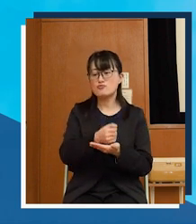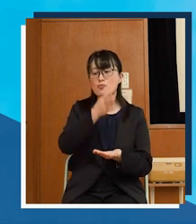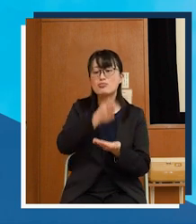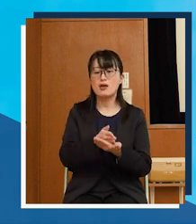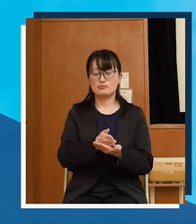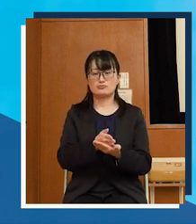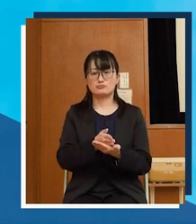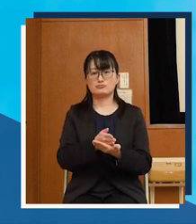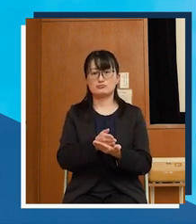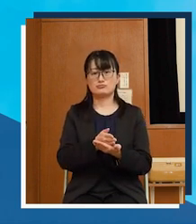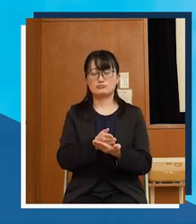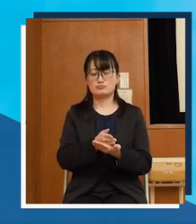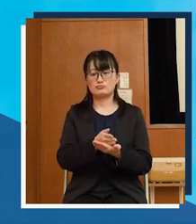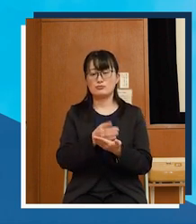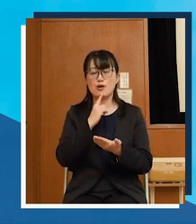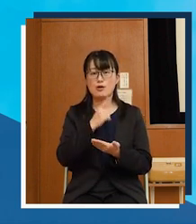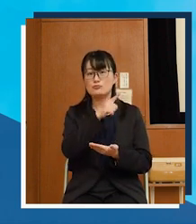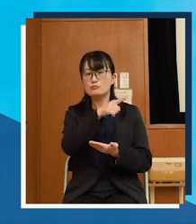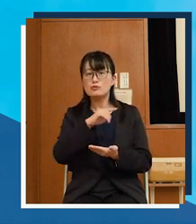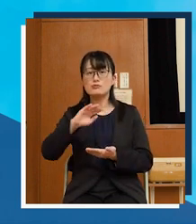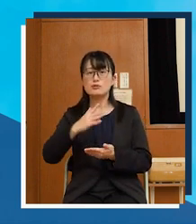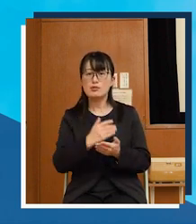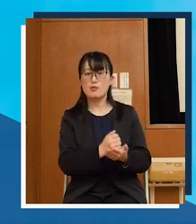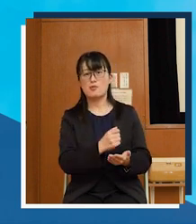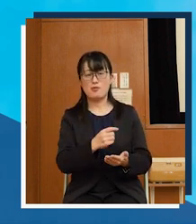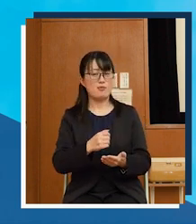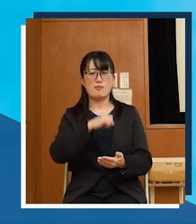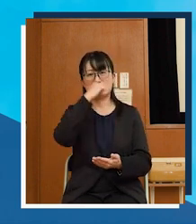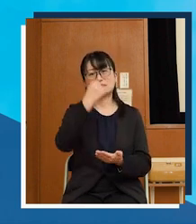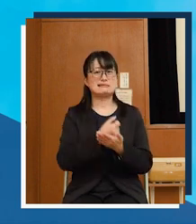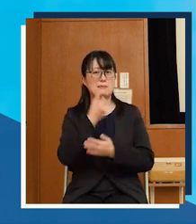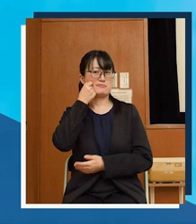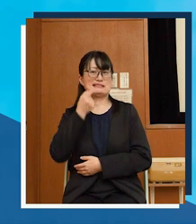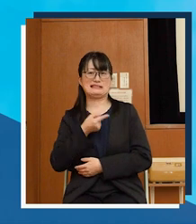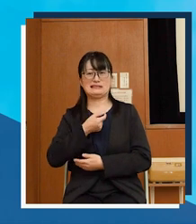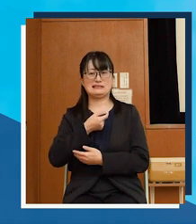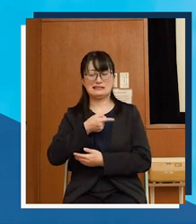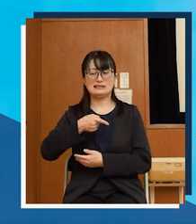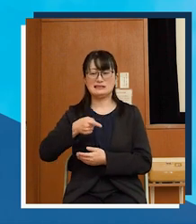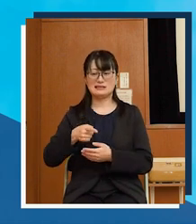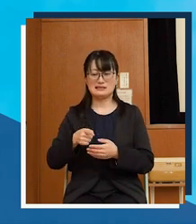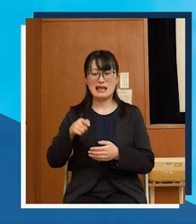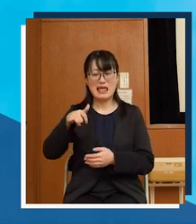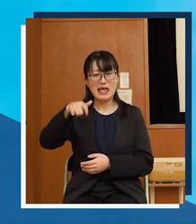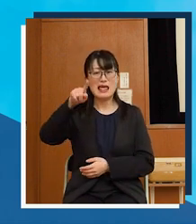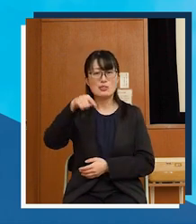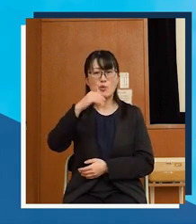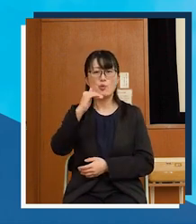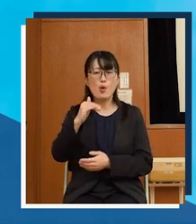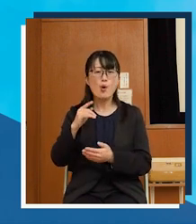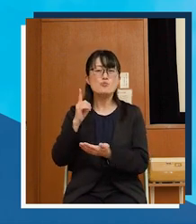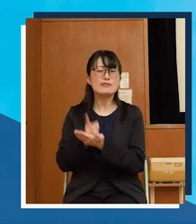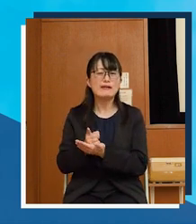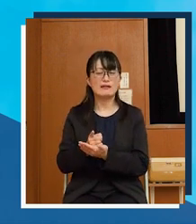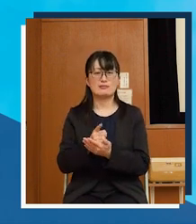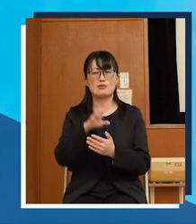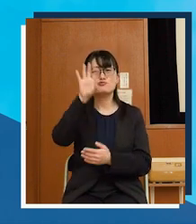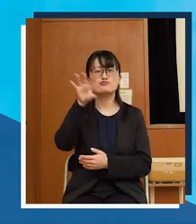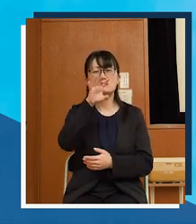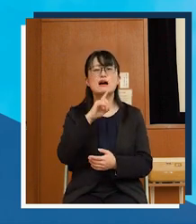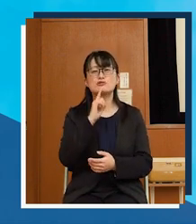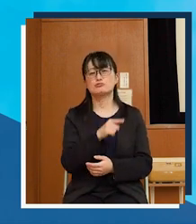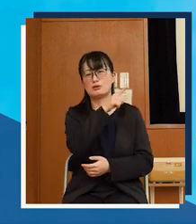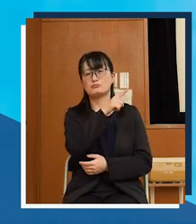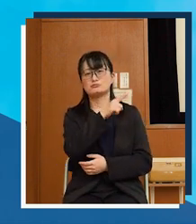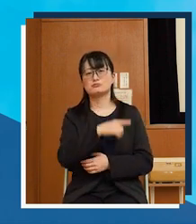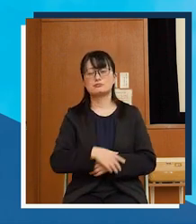約束すら実現できていません辺のこが唯一という言葉だけを繰り返しています本当にそれが唯一なのかどうか沖縄の